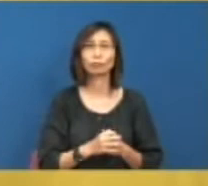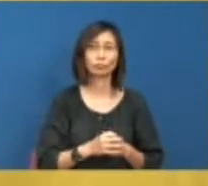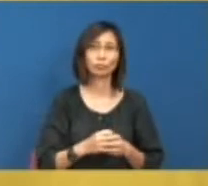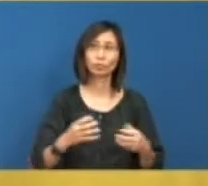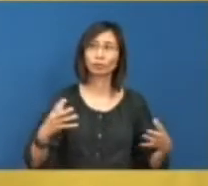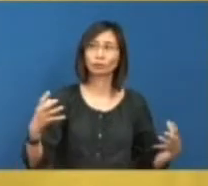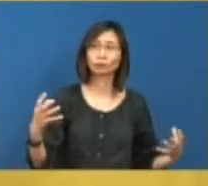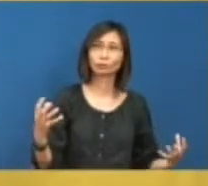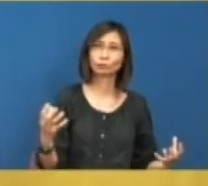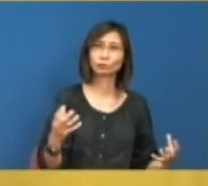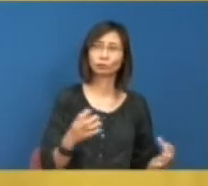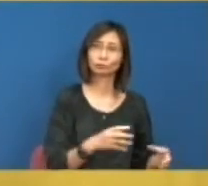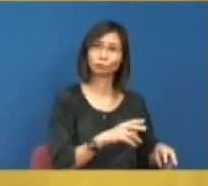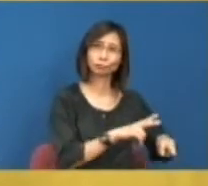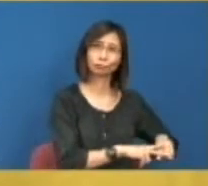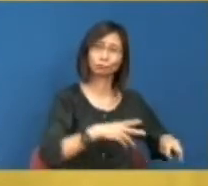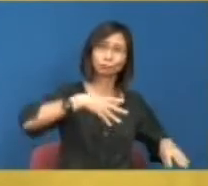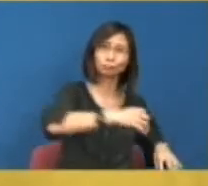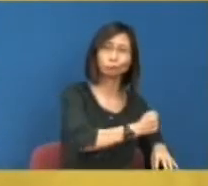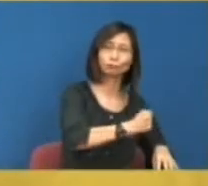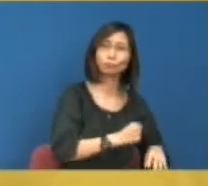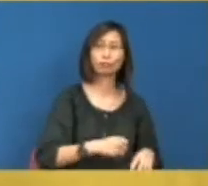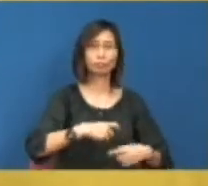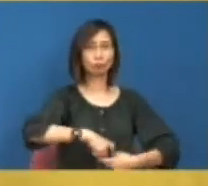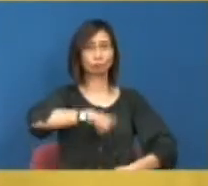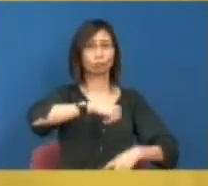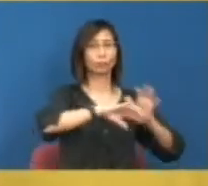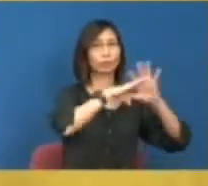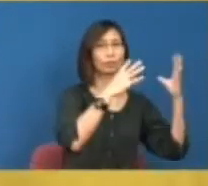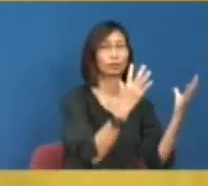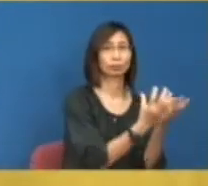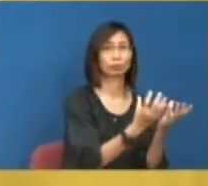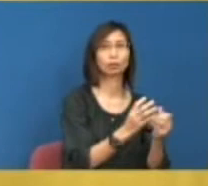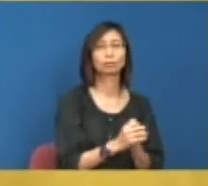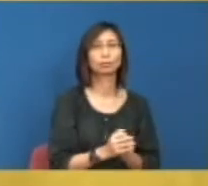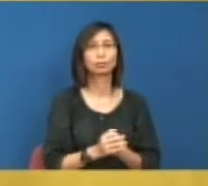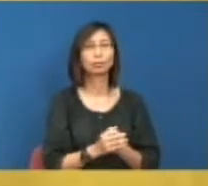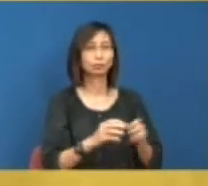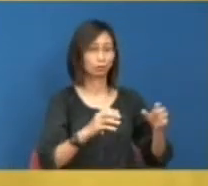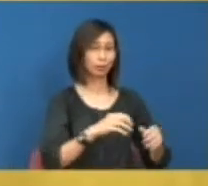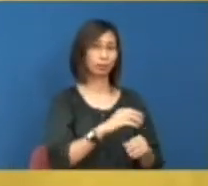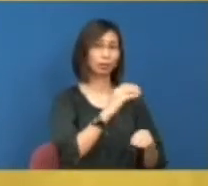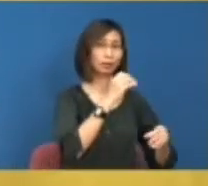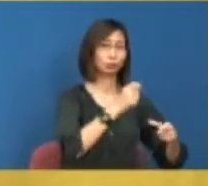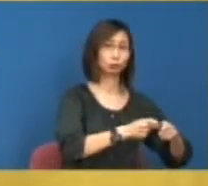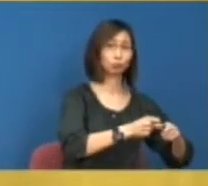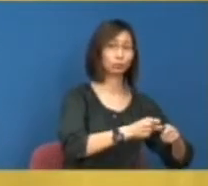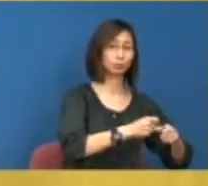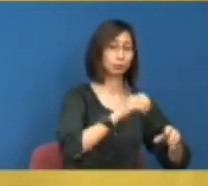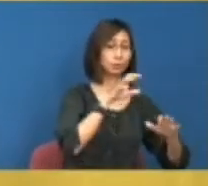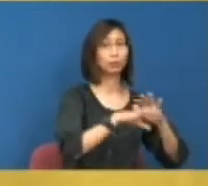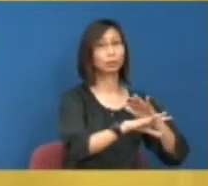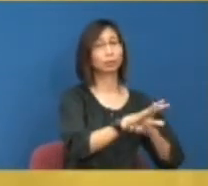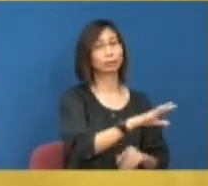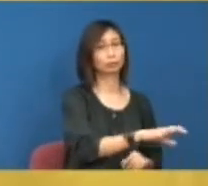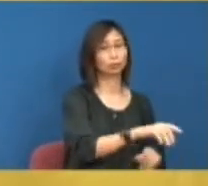中共的、當權派太子黨或者已經在國有企業那裡找到頭一桶金的人，既然